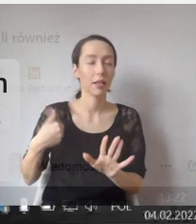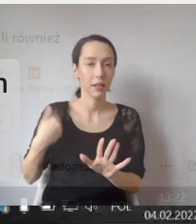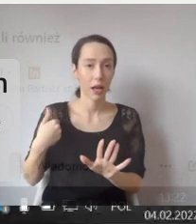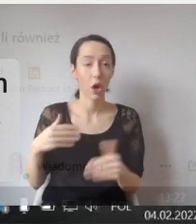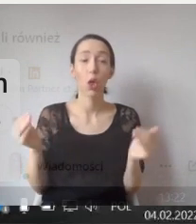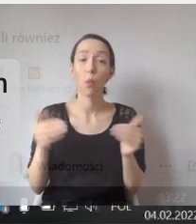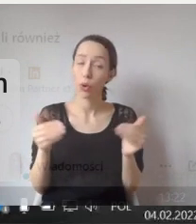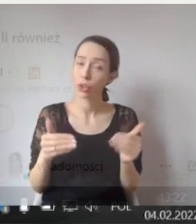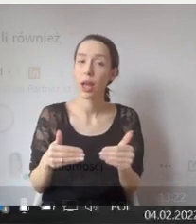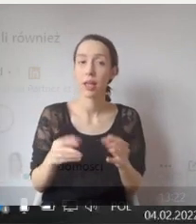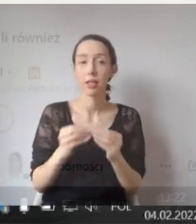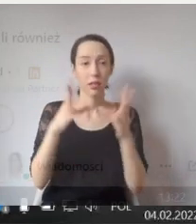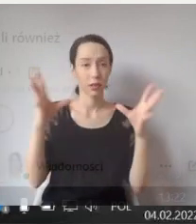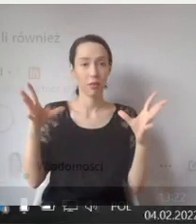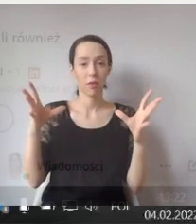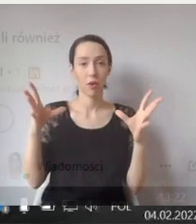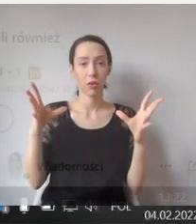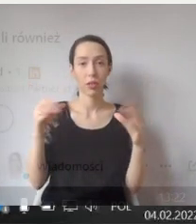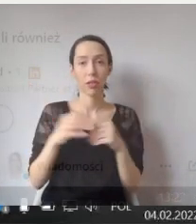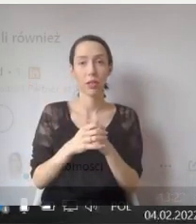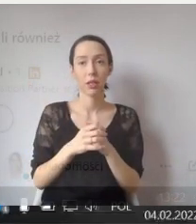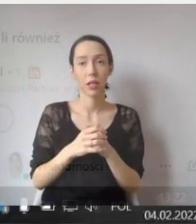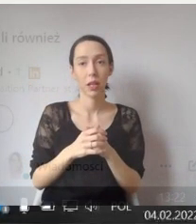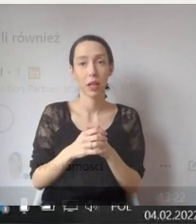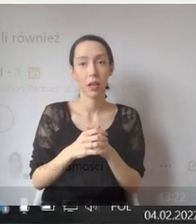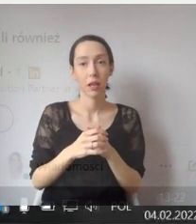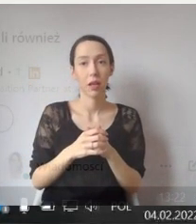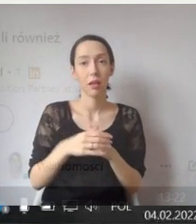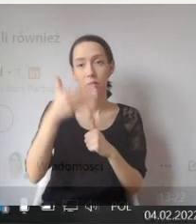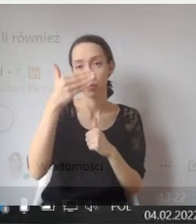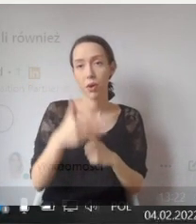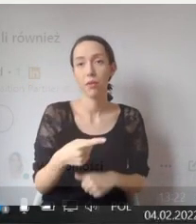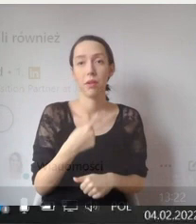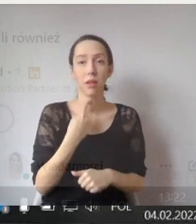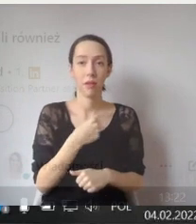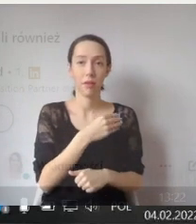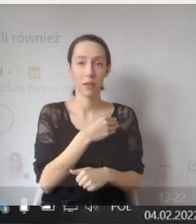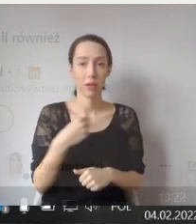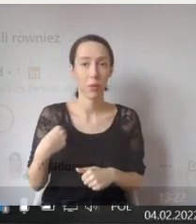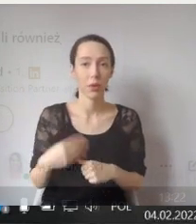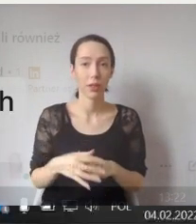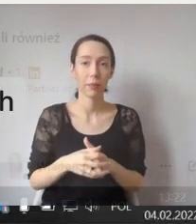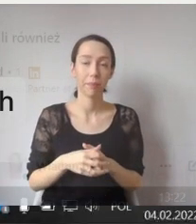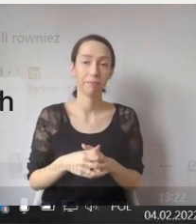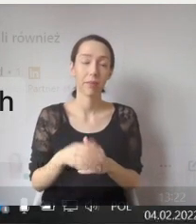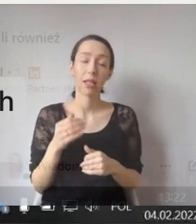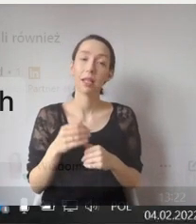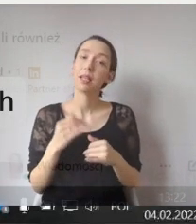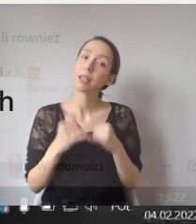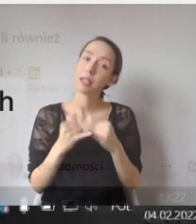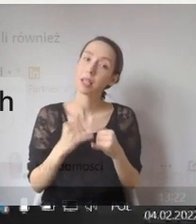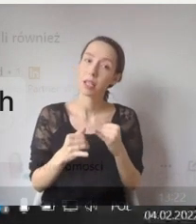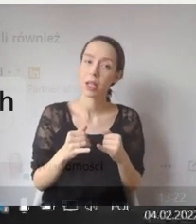języku polskim, po prostu. Jeżeli się w nim po prostu tak bardziej pewnie czujecie. Natomiast